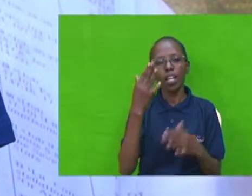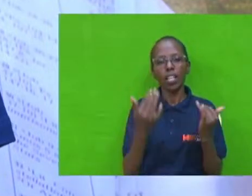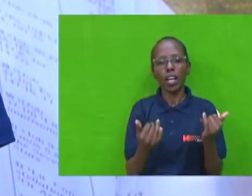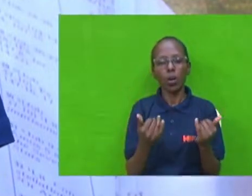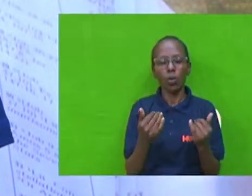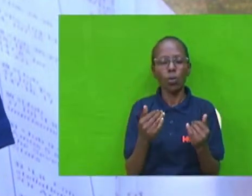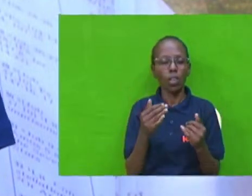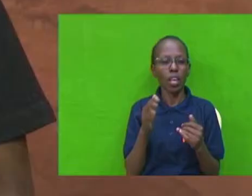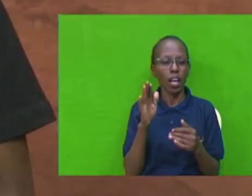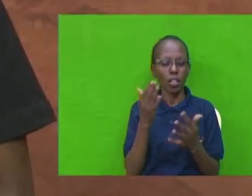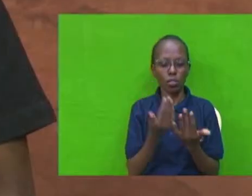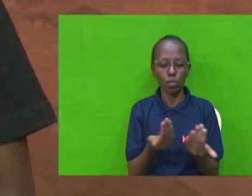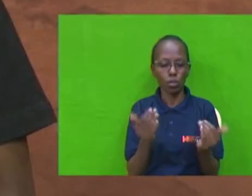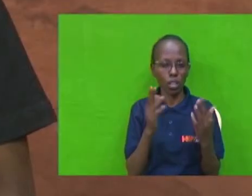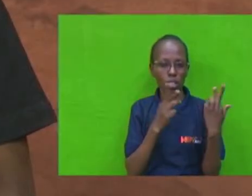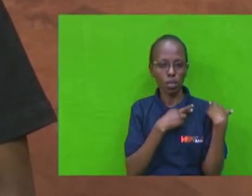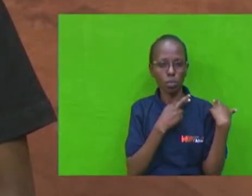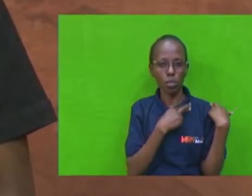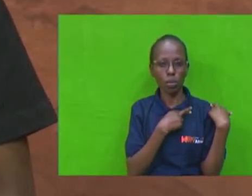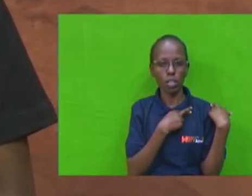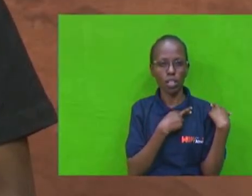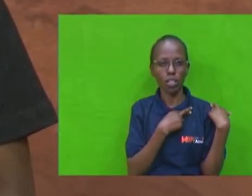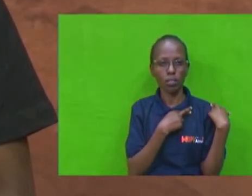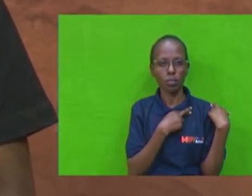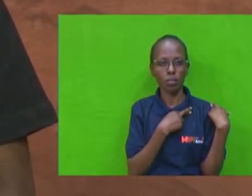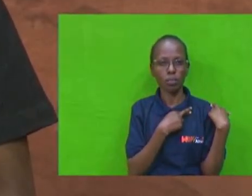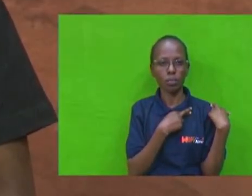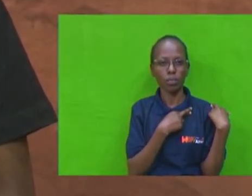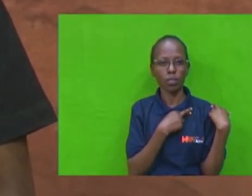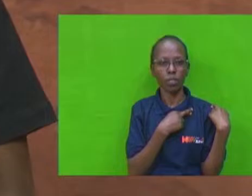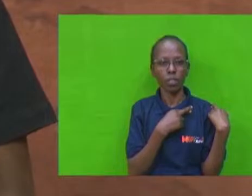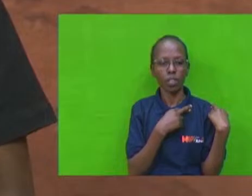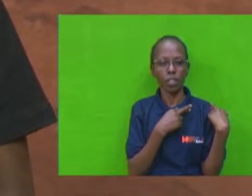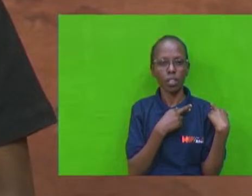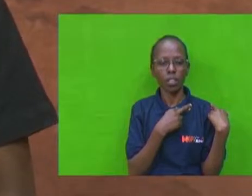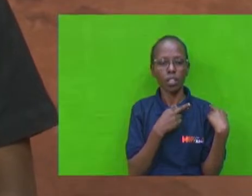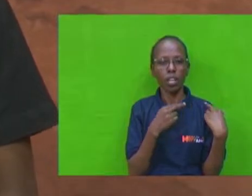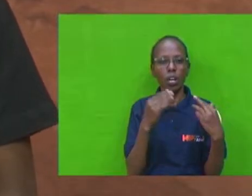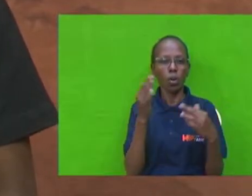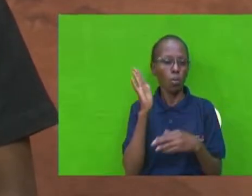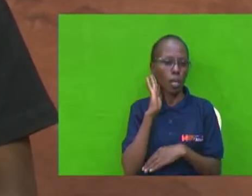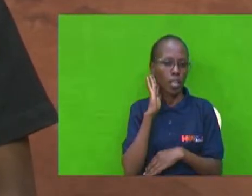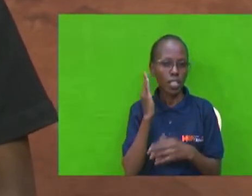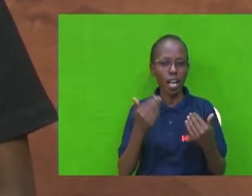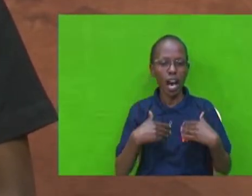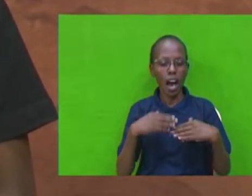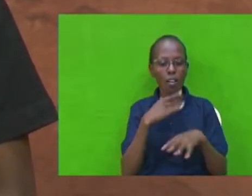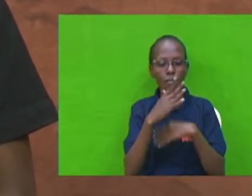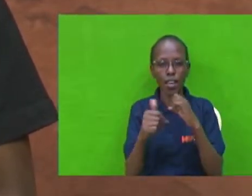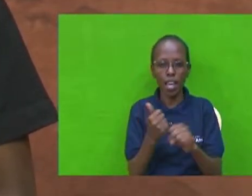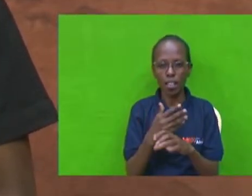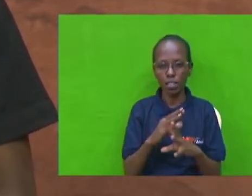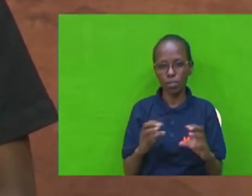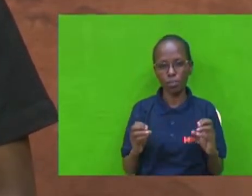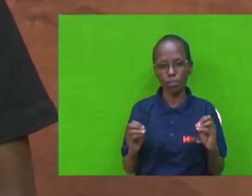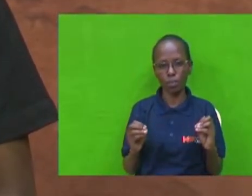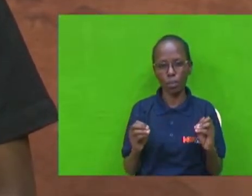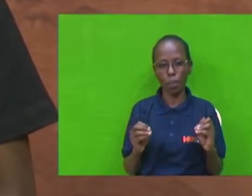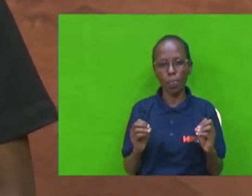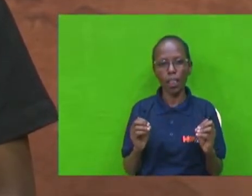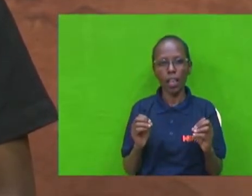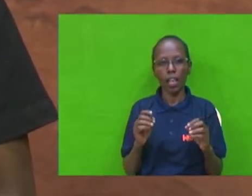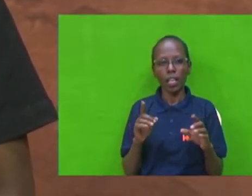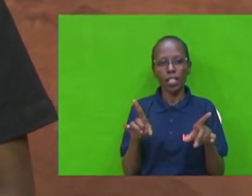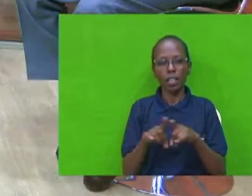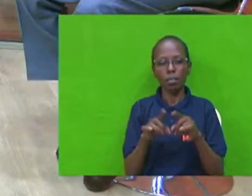Bwana na ndio amri. Mwalimu Keteri, bado kutii hakuna miaka. Basi hapo hapo. Hata kama